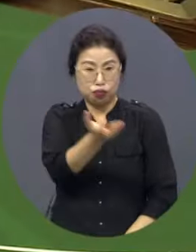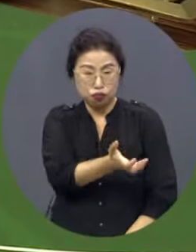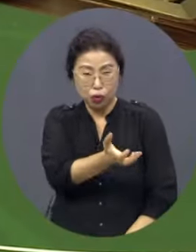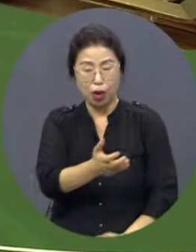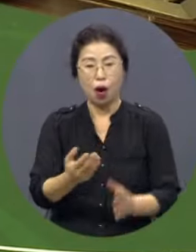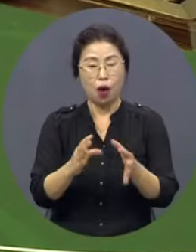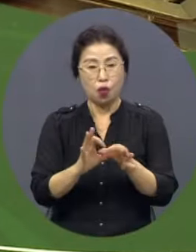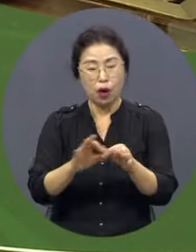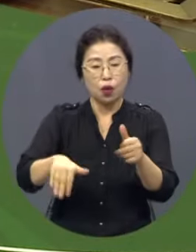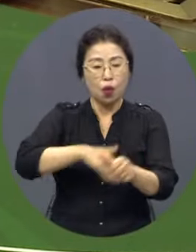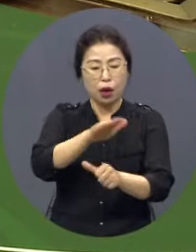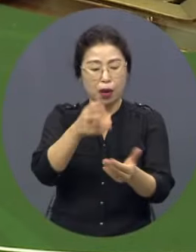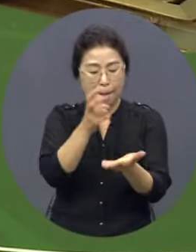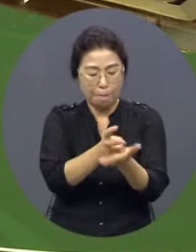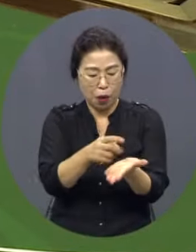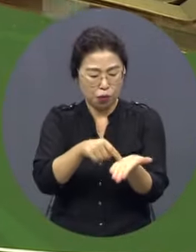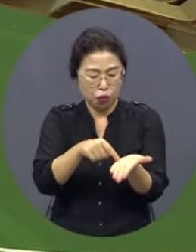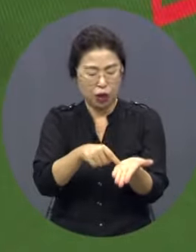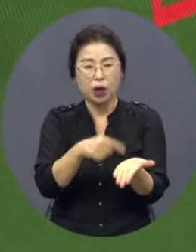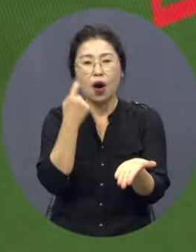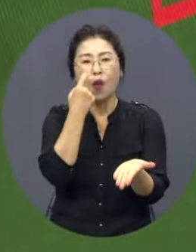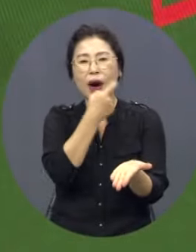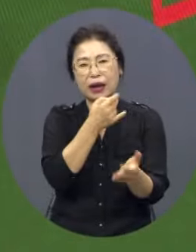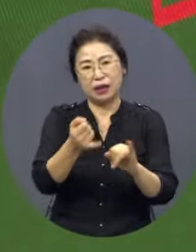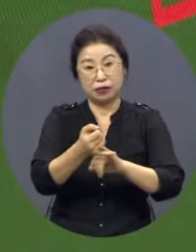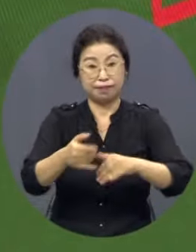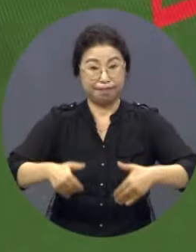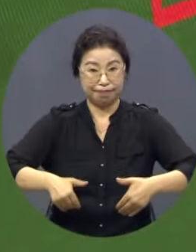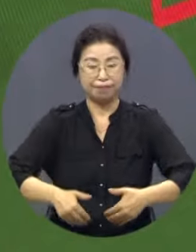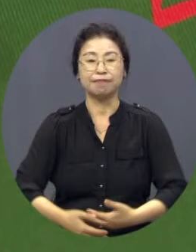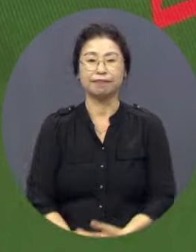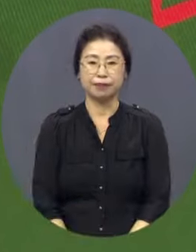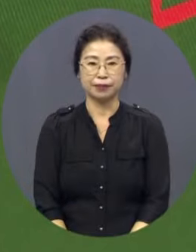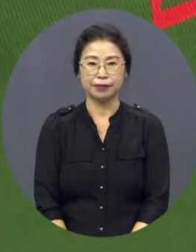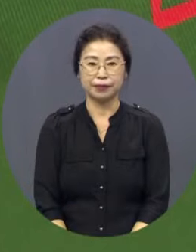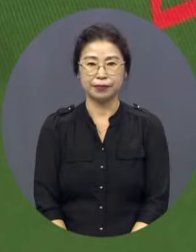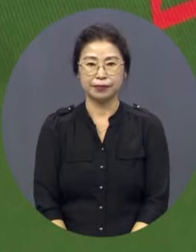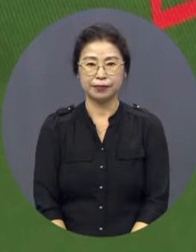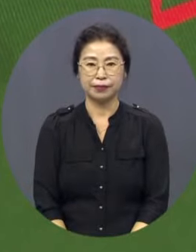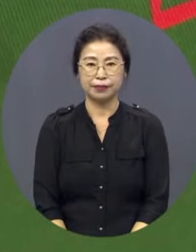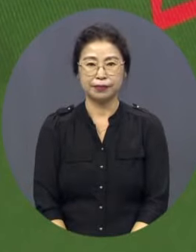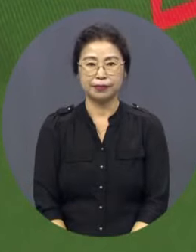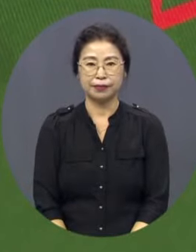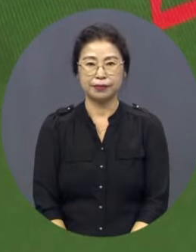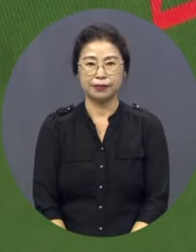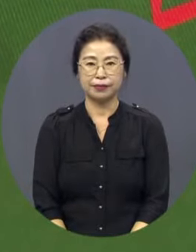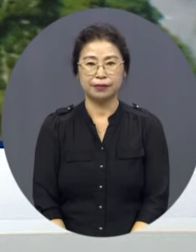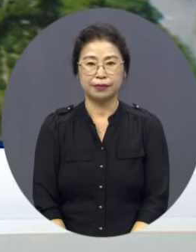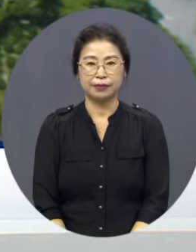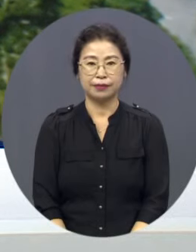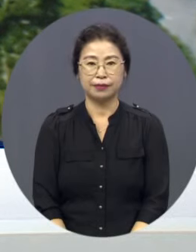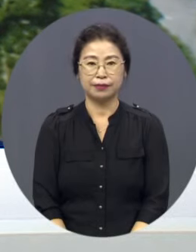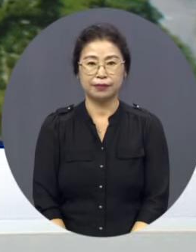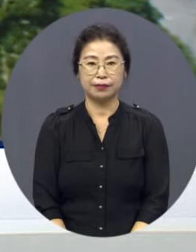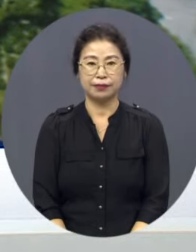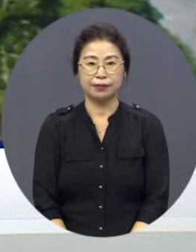전반과 제도에 대한 점검이 필요해 보입니다. MBC 뉴스 박주연입니다.